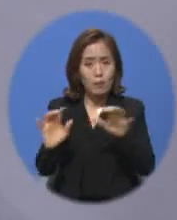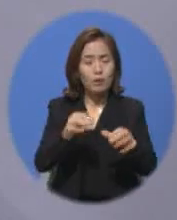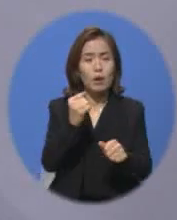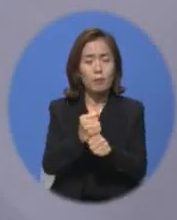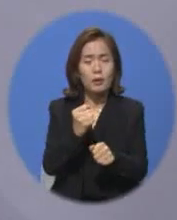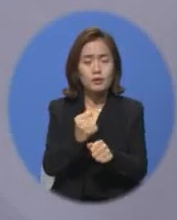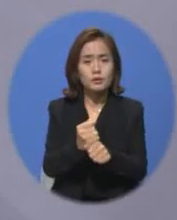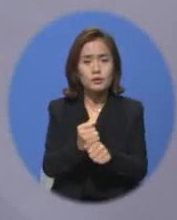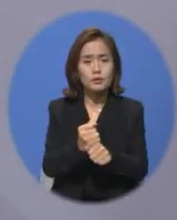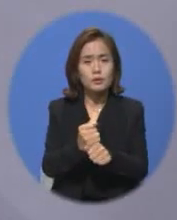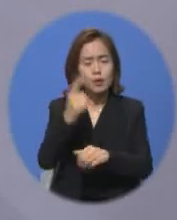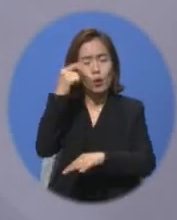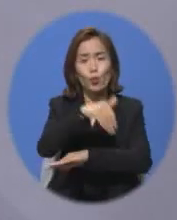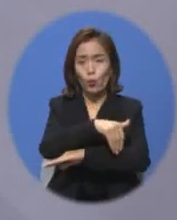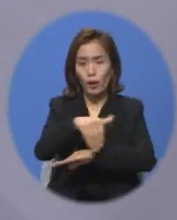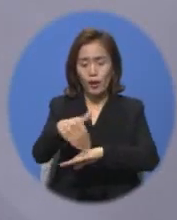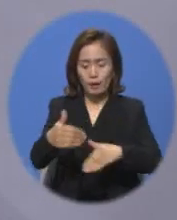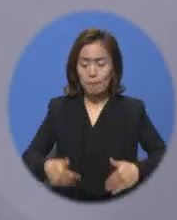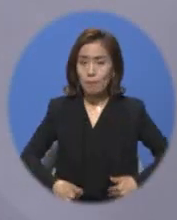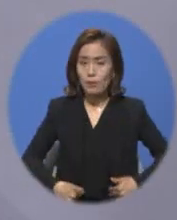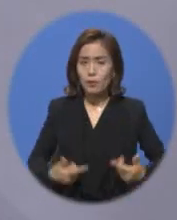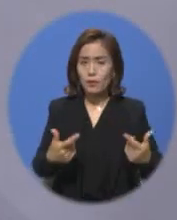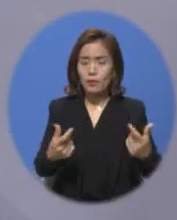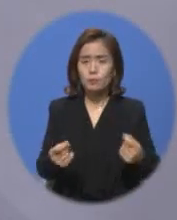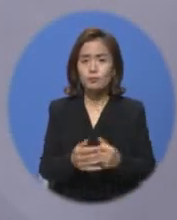단순히 이전문제를논의하는데그치지않고,